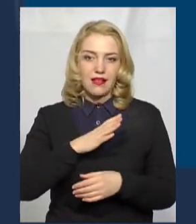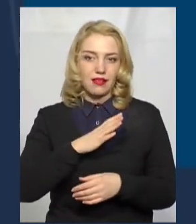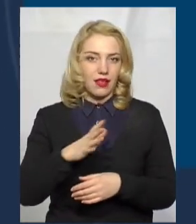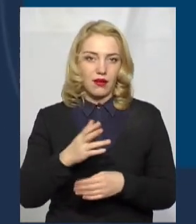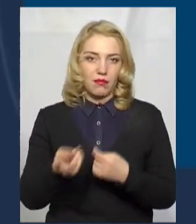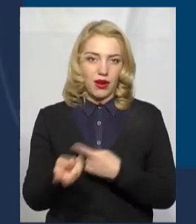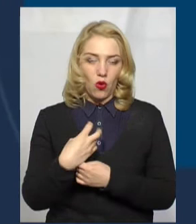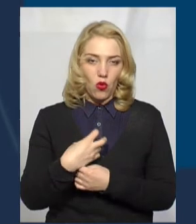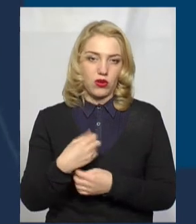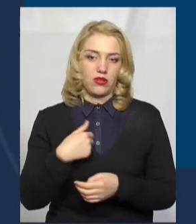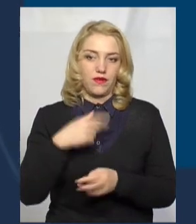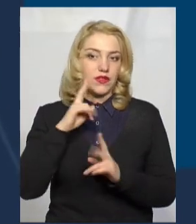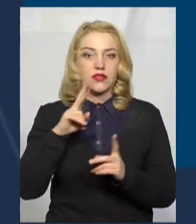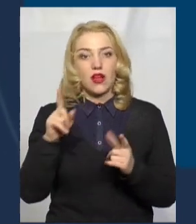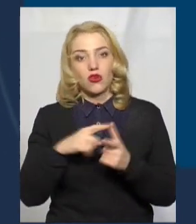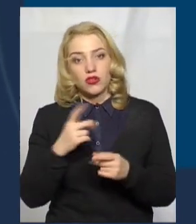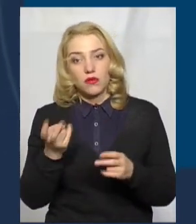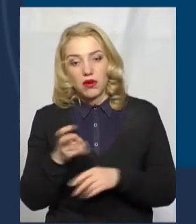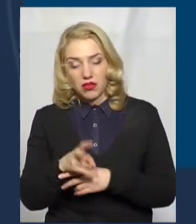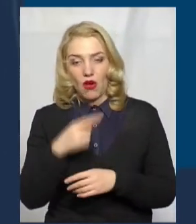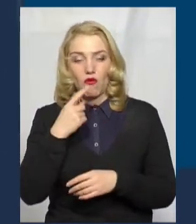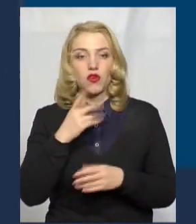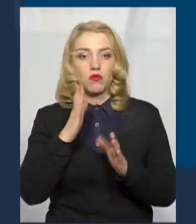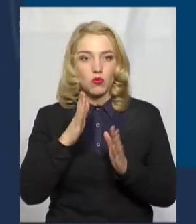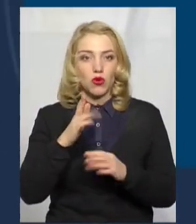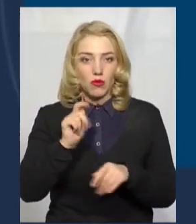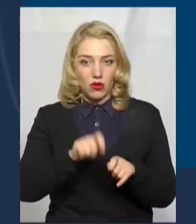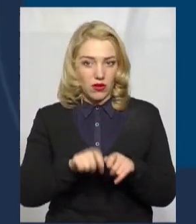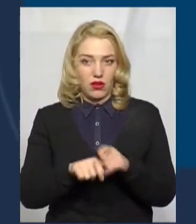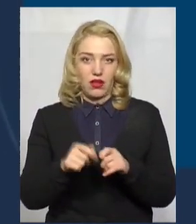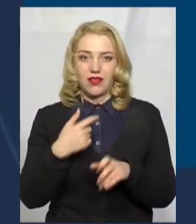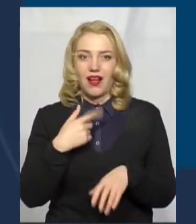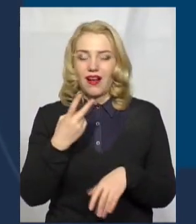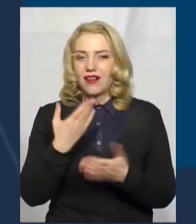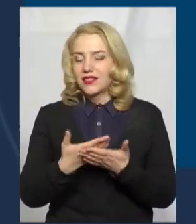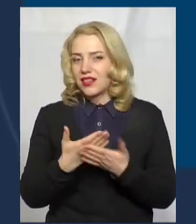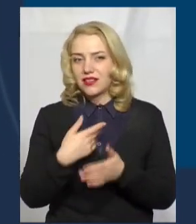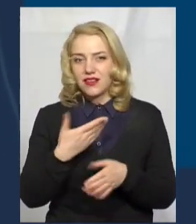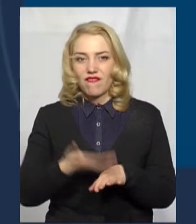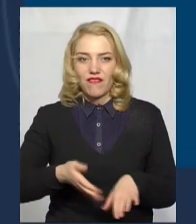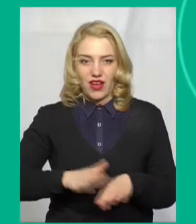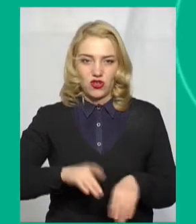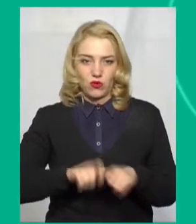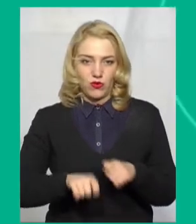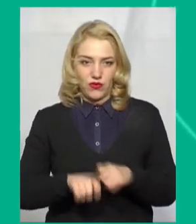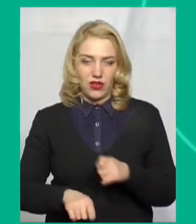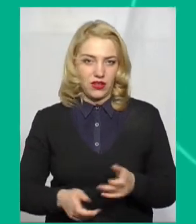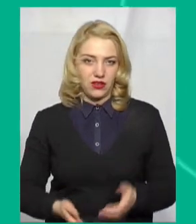так сказали, що будуть всіх перевіряти. Але мені здається, що це контролювати дуже важко. Людей приїхало з-за кордону дуже багато.